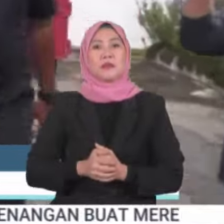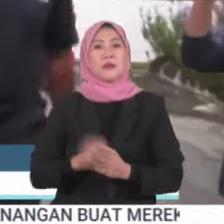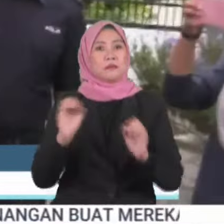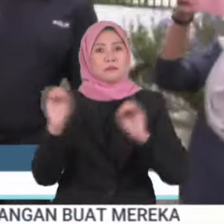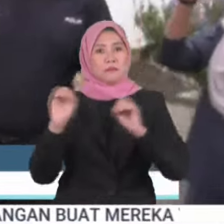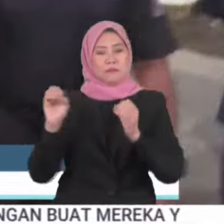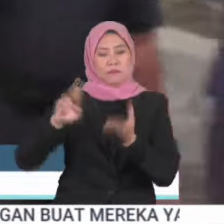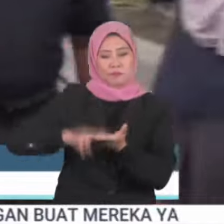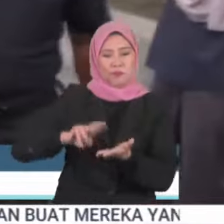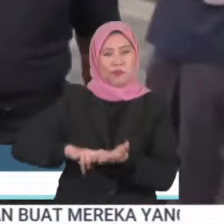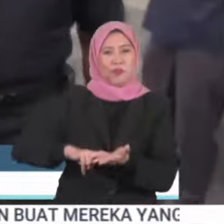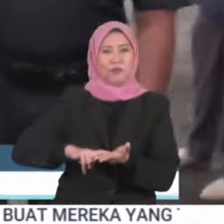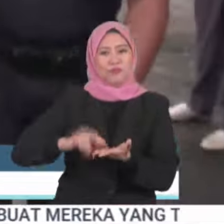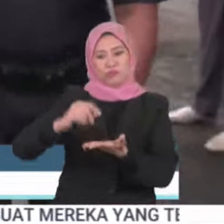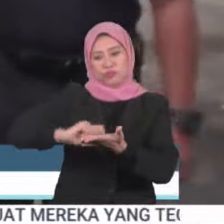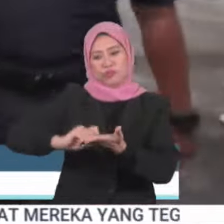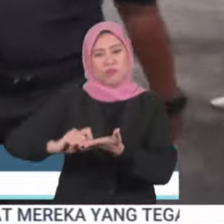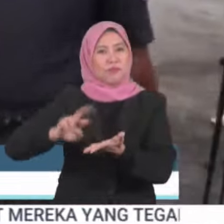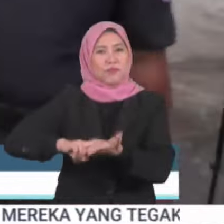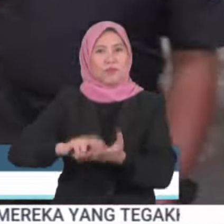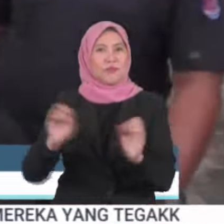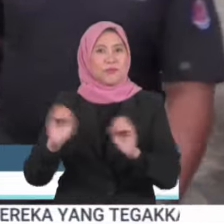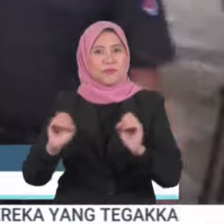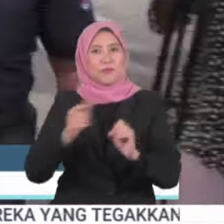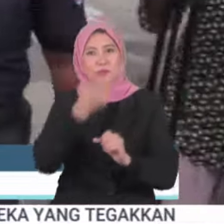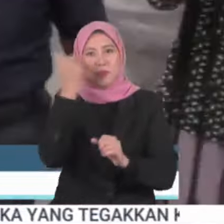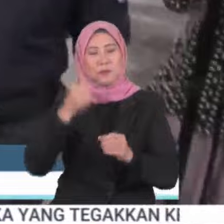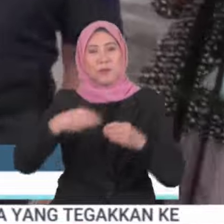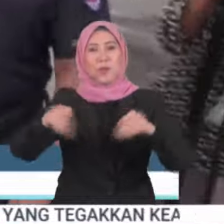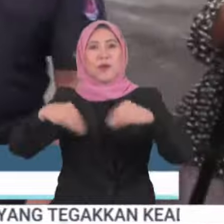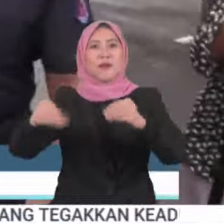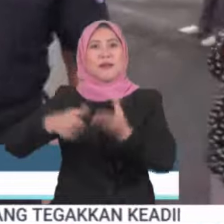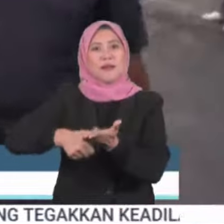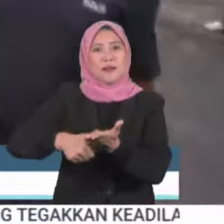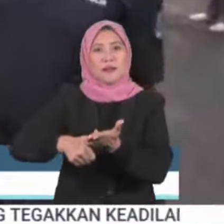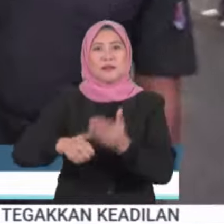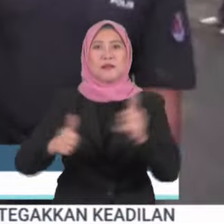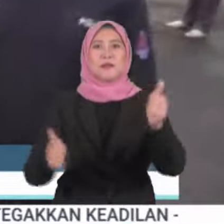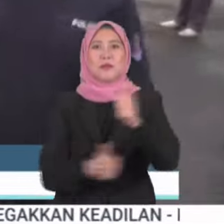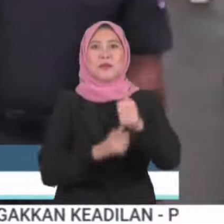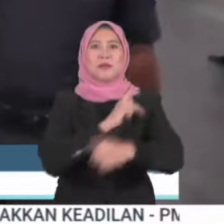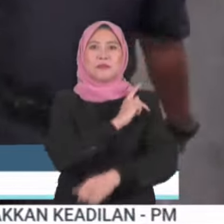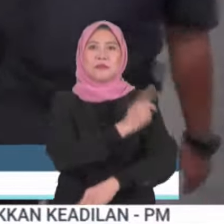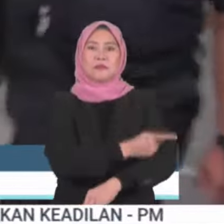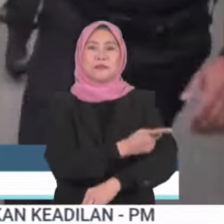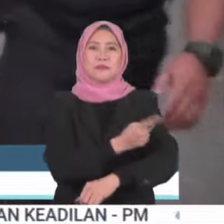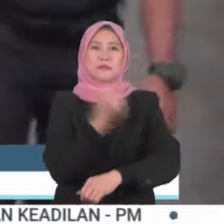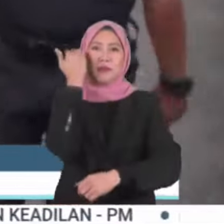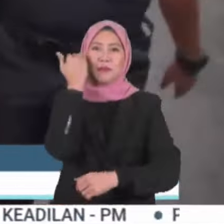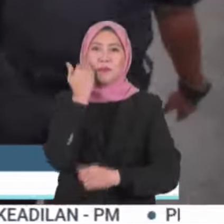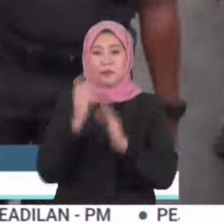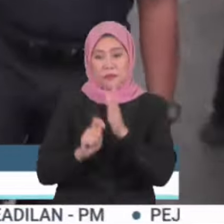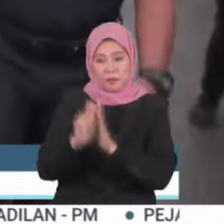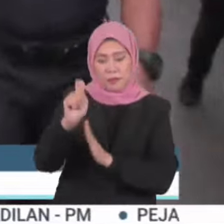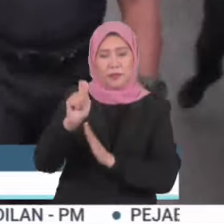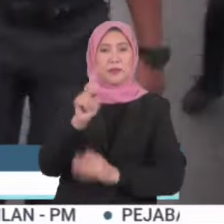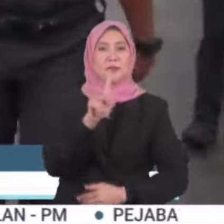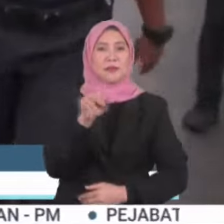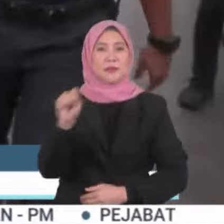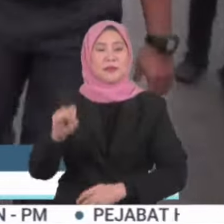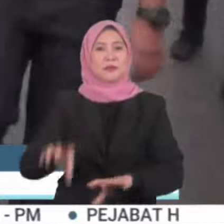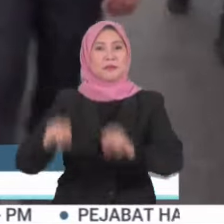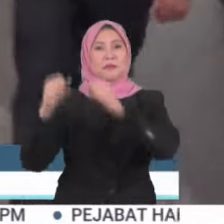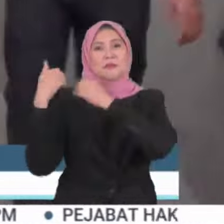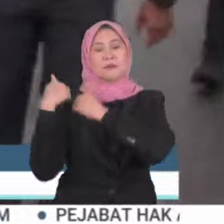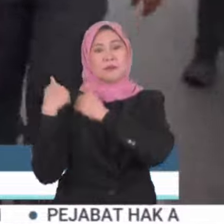Bagaimanapun, tiada pengakuan direkodkan berikutan kes pengedaran dadah di bawah bidang kuasa Mahkamah Tinggi. Kes dikendalikan